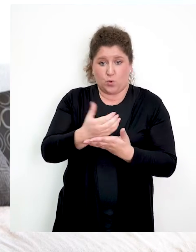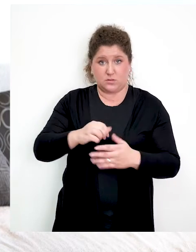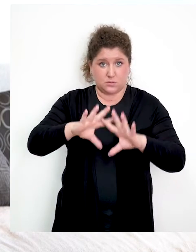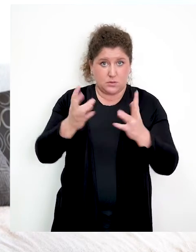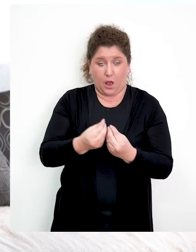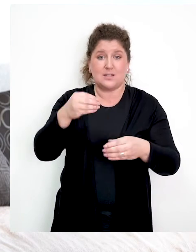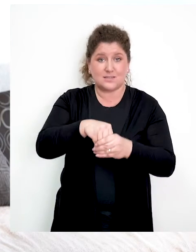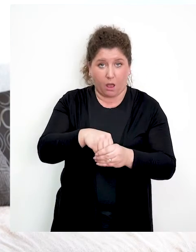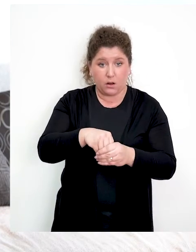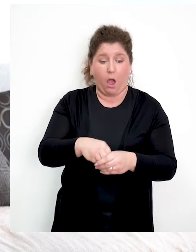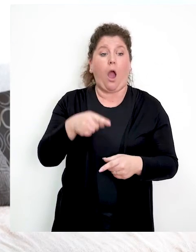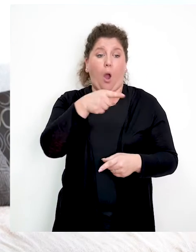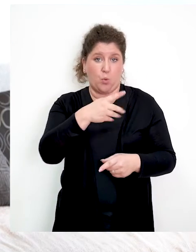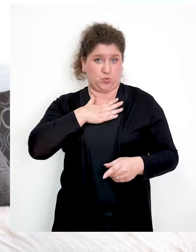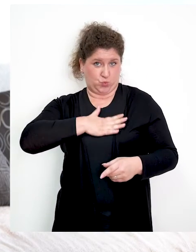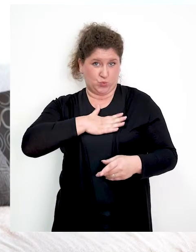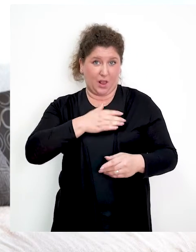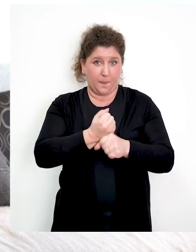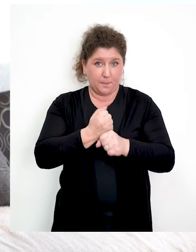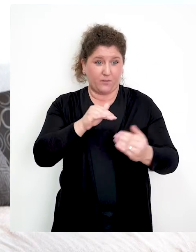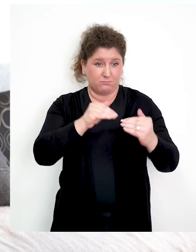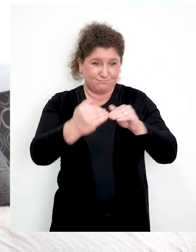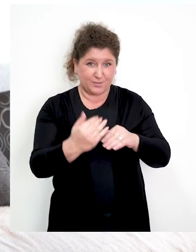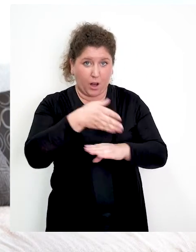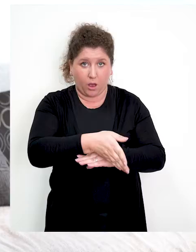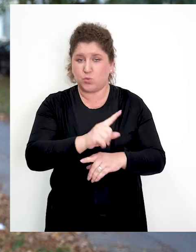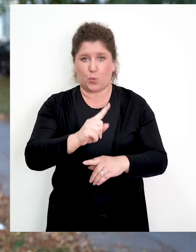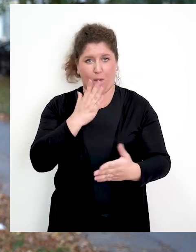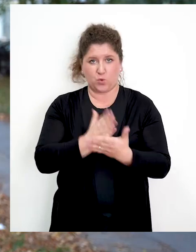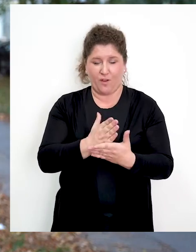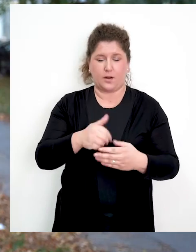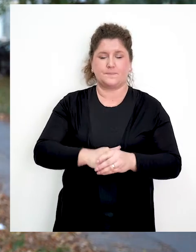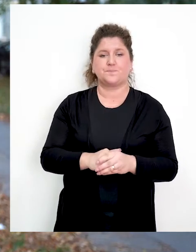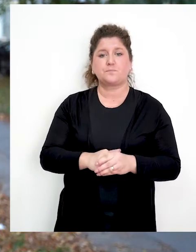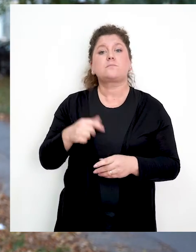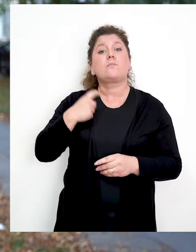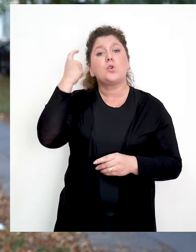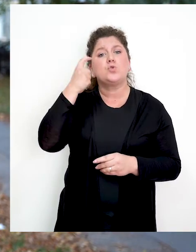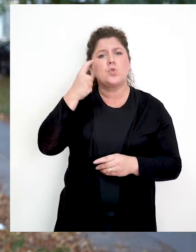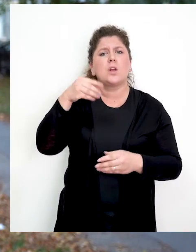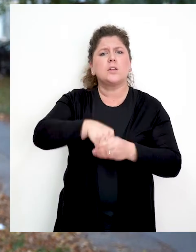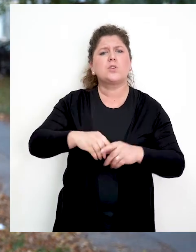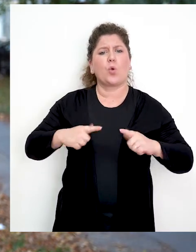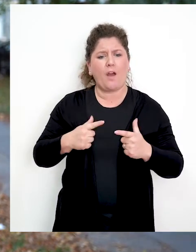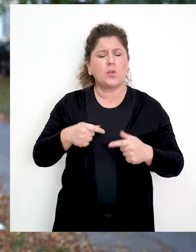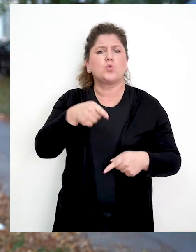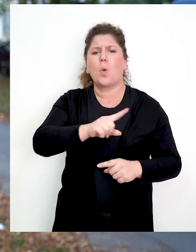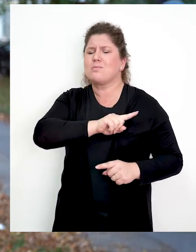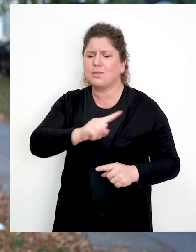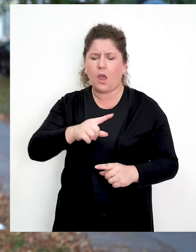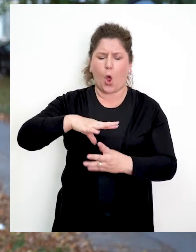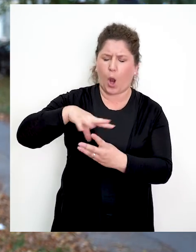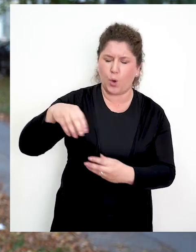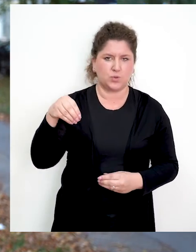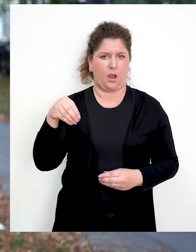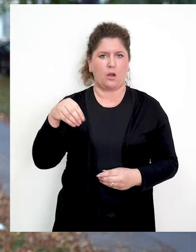a prilagodba koju su oni htjeli napraviti je neadekvatna. Socijalno stanovanje nije lutrija, nego ljudsko